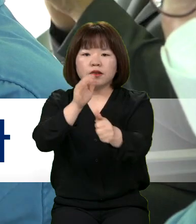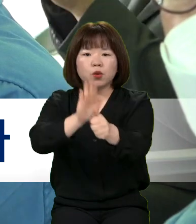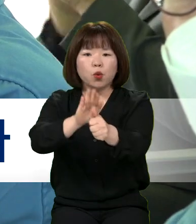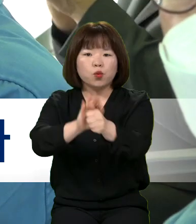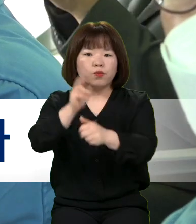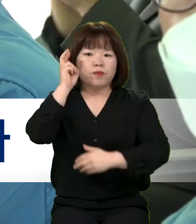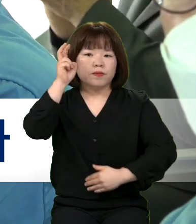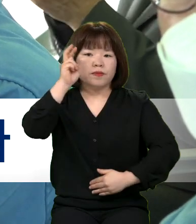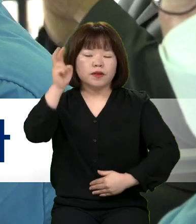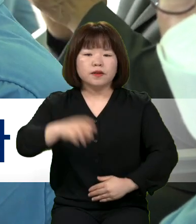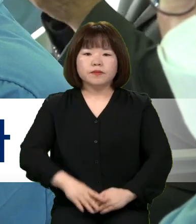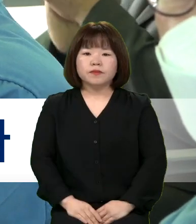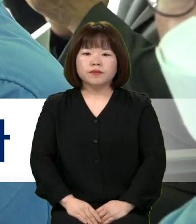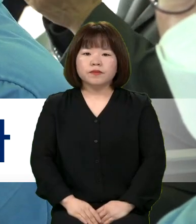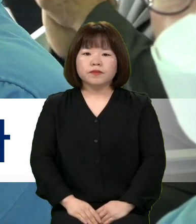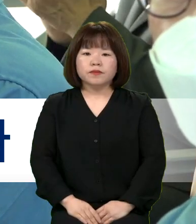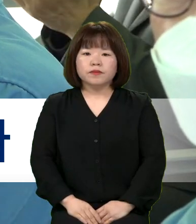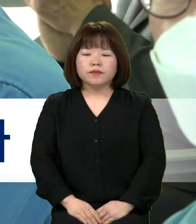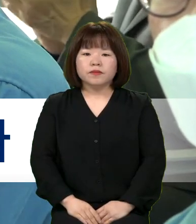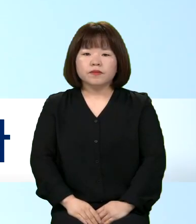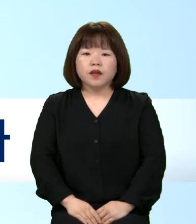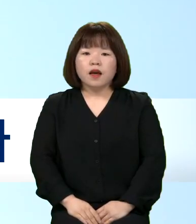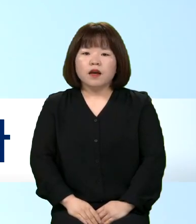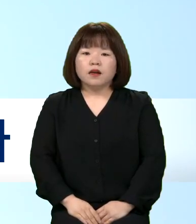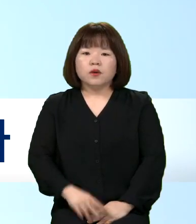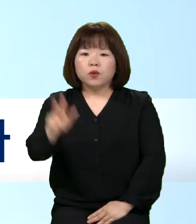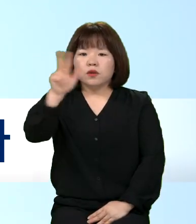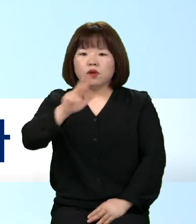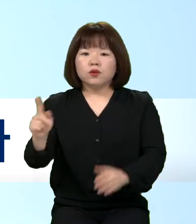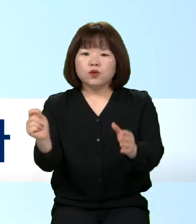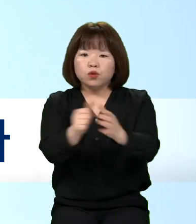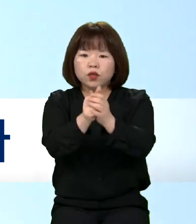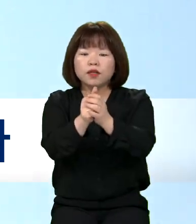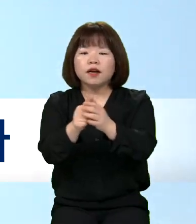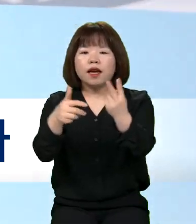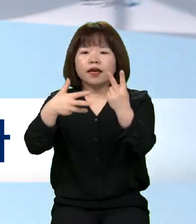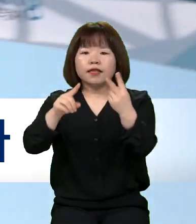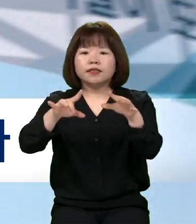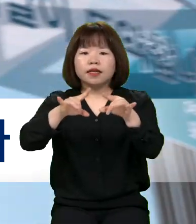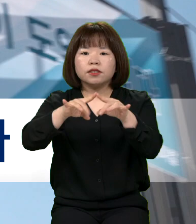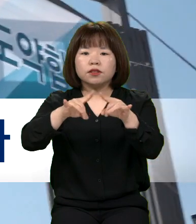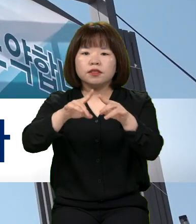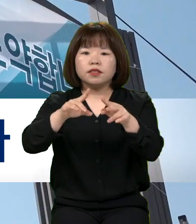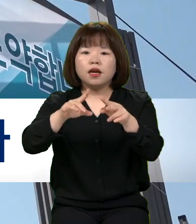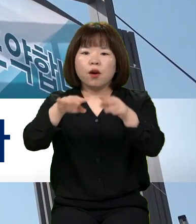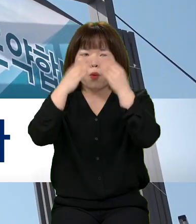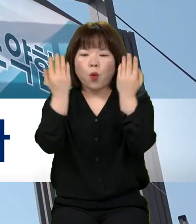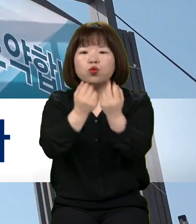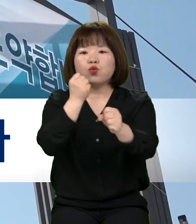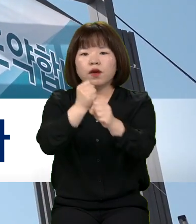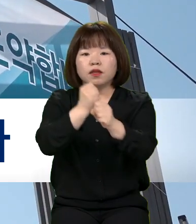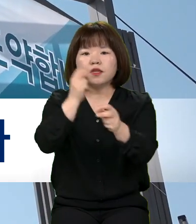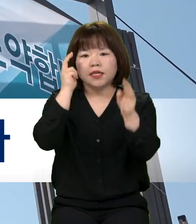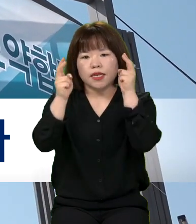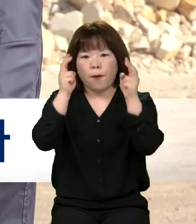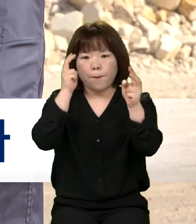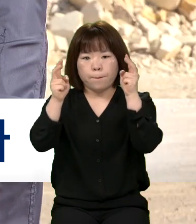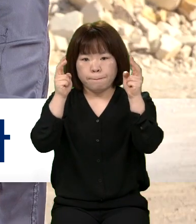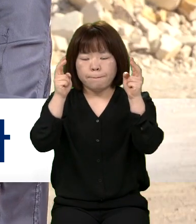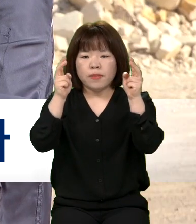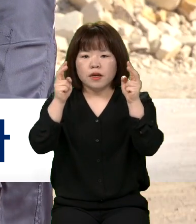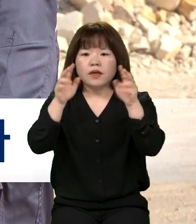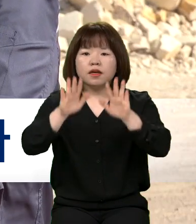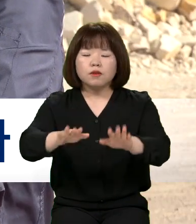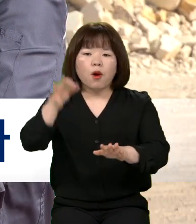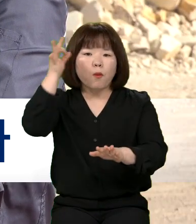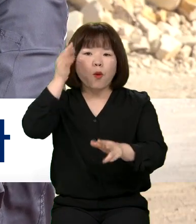창출에 기여할 것으로 전망됩니다 또 국내에서 유일하게 2차 전지 양극 체와 음 교체를 모두 생산하는 기업인